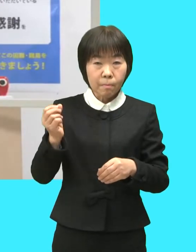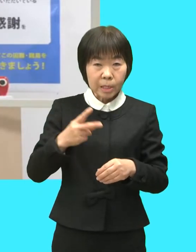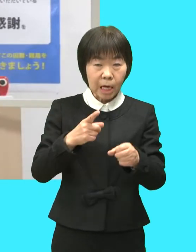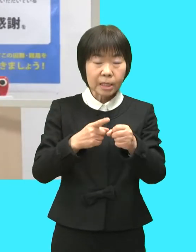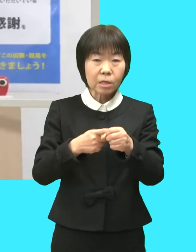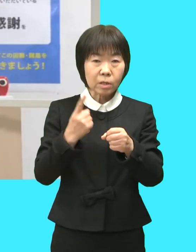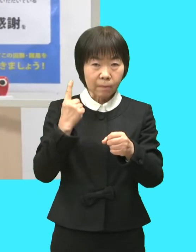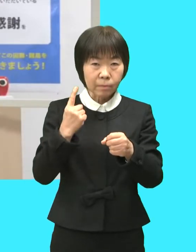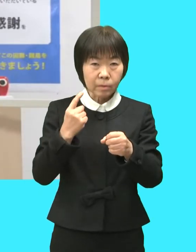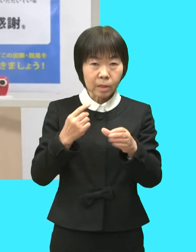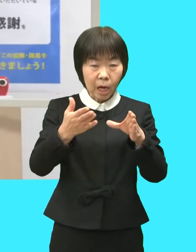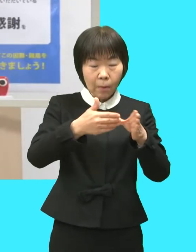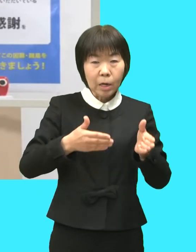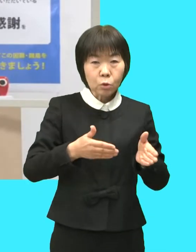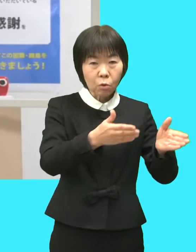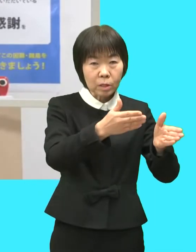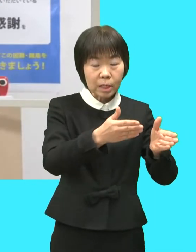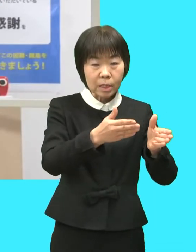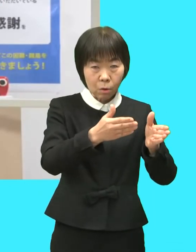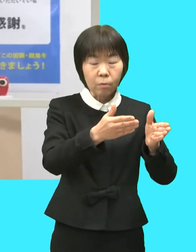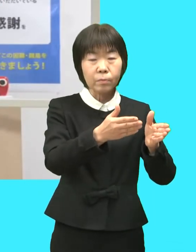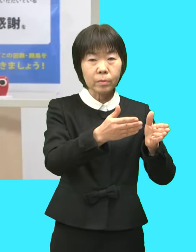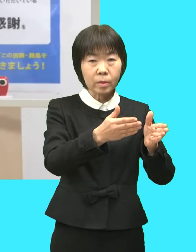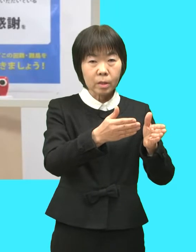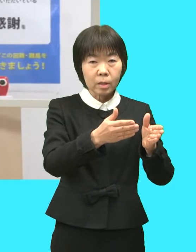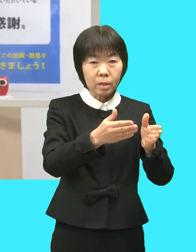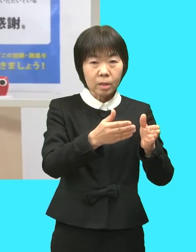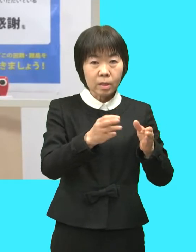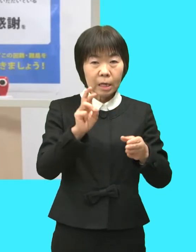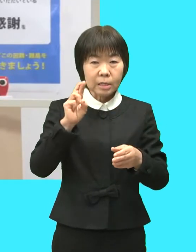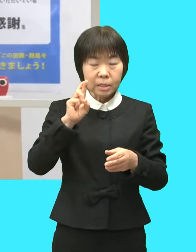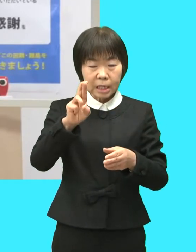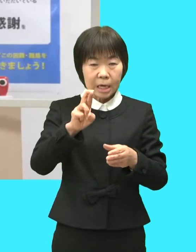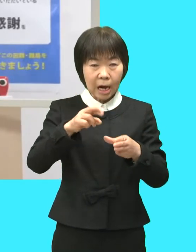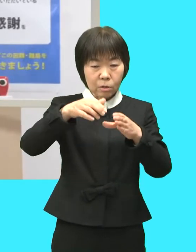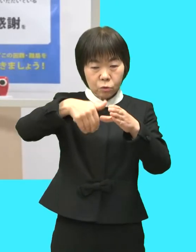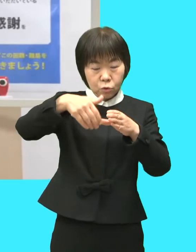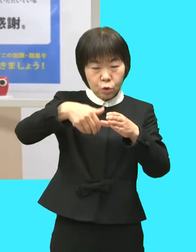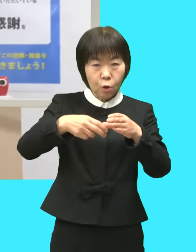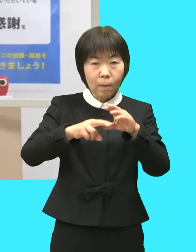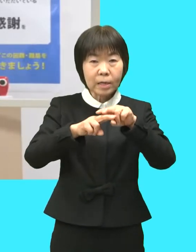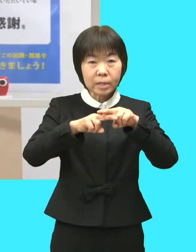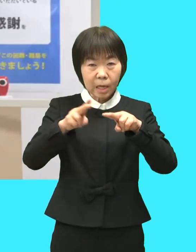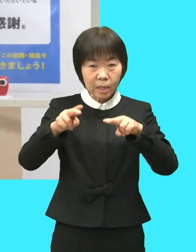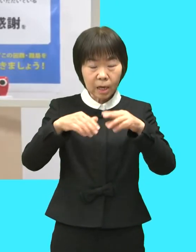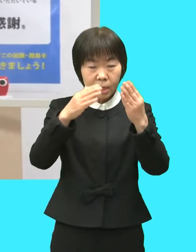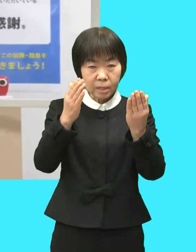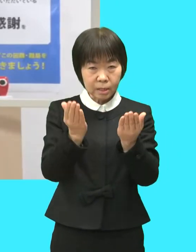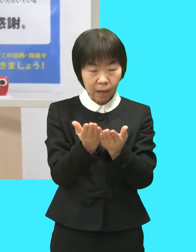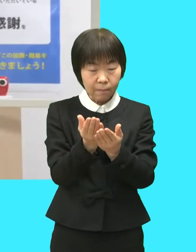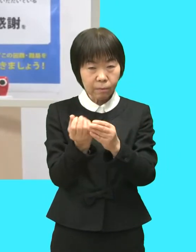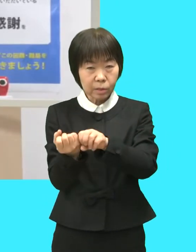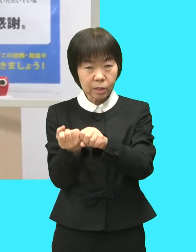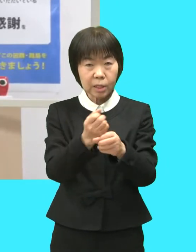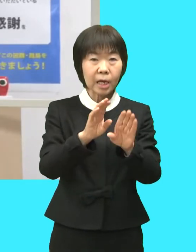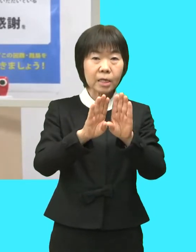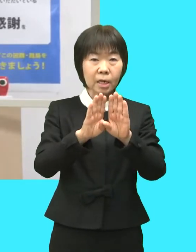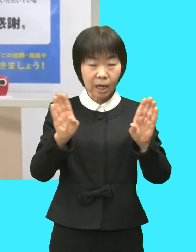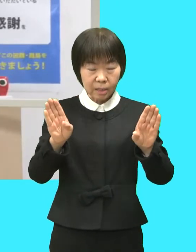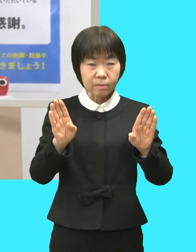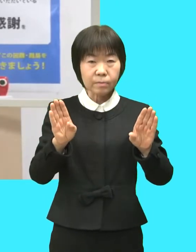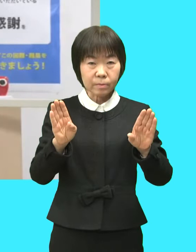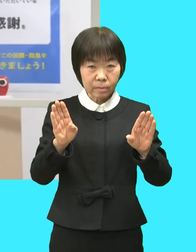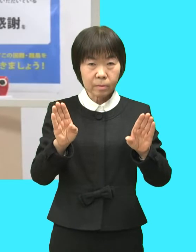昨年浜通りの大動脈である JR 常磐線が全線運行再開したこと